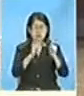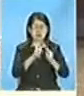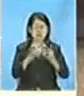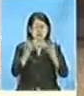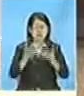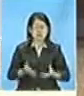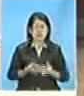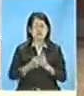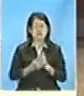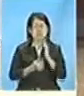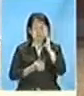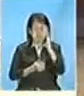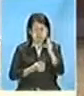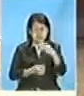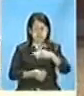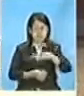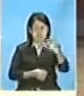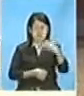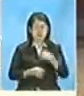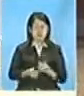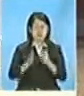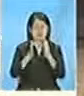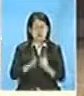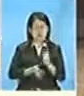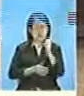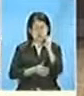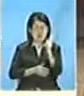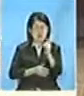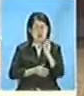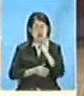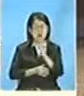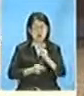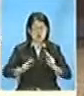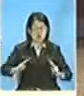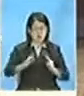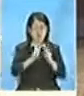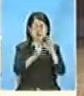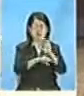ากนั้นมาก็ได้รับเลือกเป็นคนดีมหาไทยในปี2547